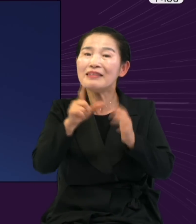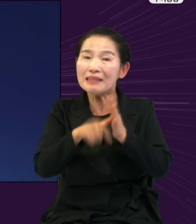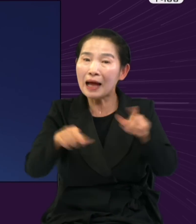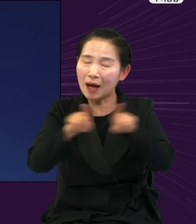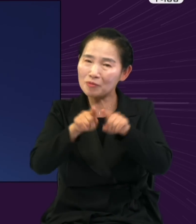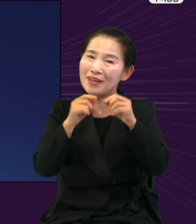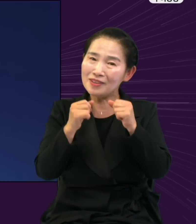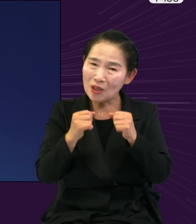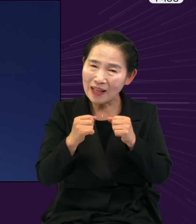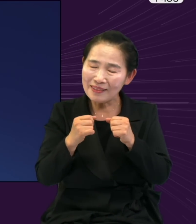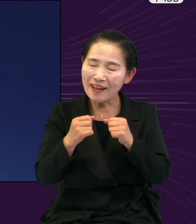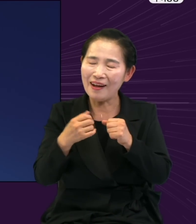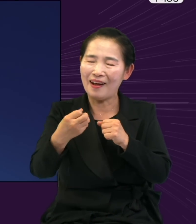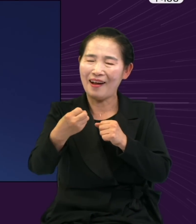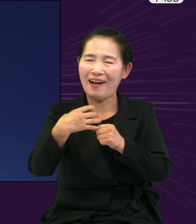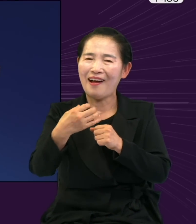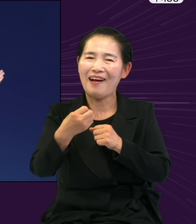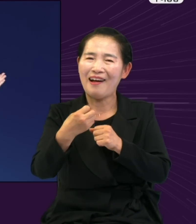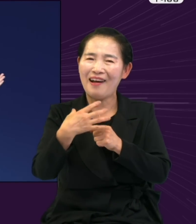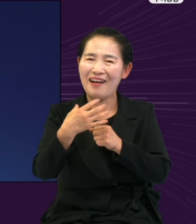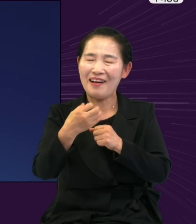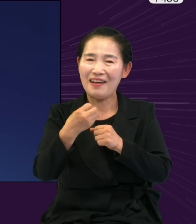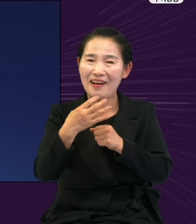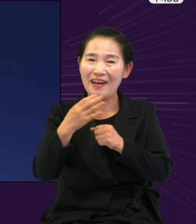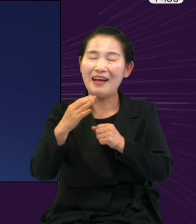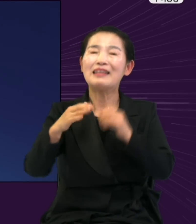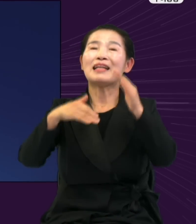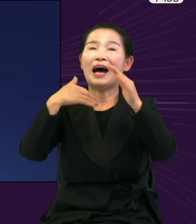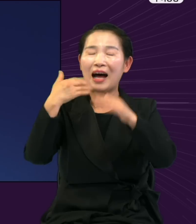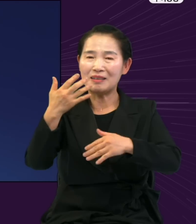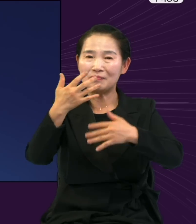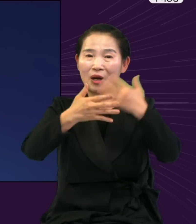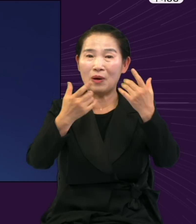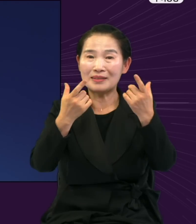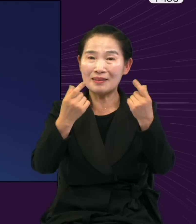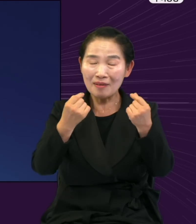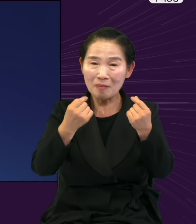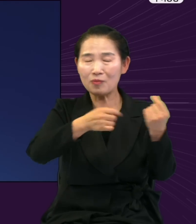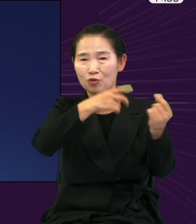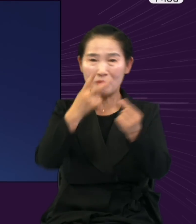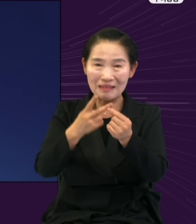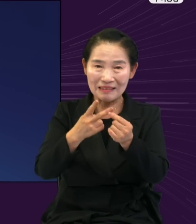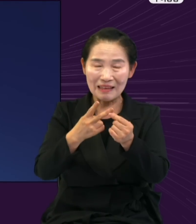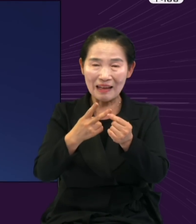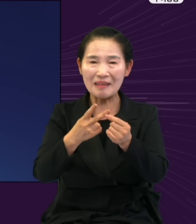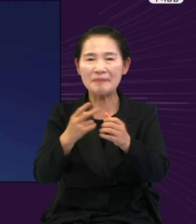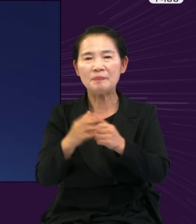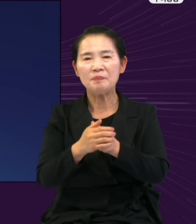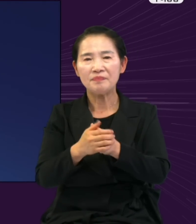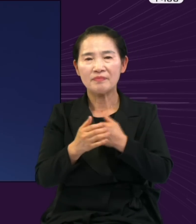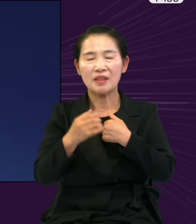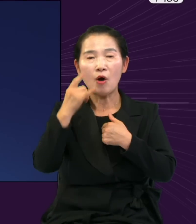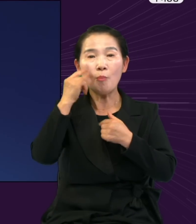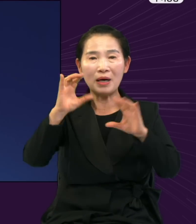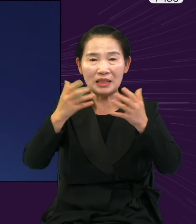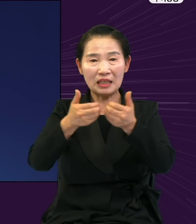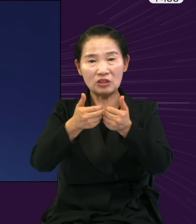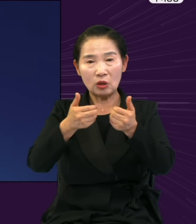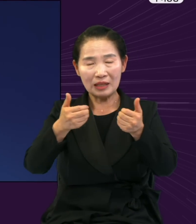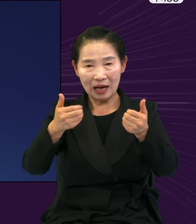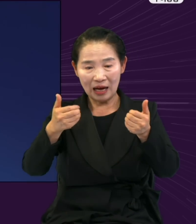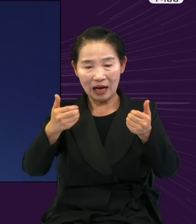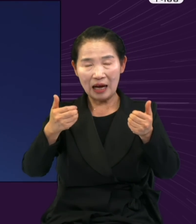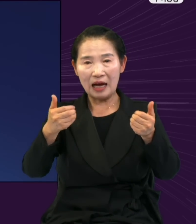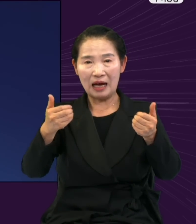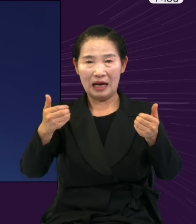라고 말씀하셨죠. 그리고 다음 장면이 착 지나가면서 제 어머니가 돌아가신 그 병원 앞에서 울고